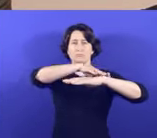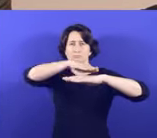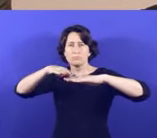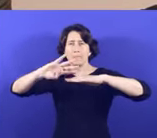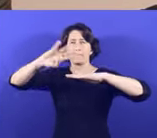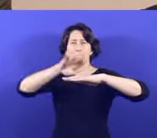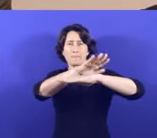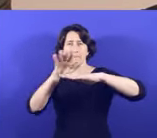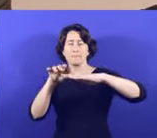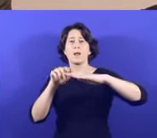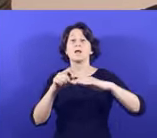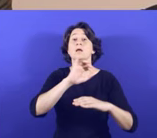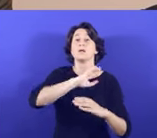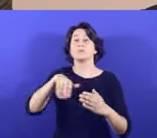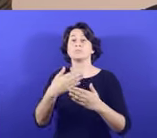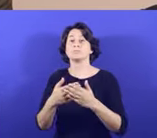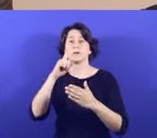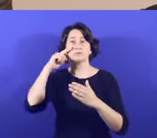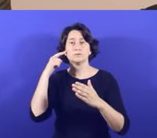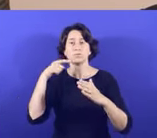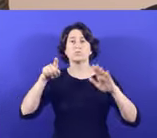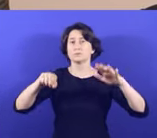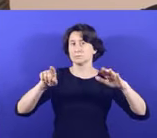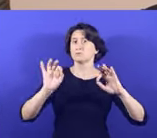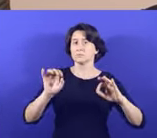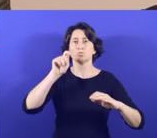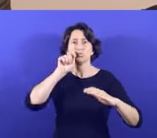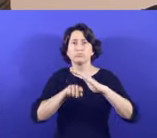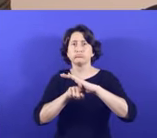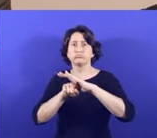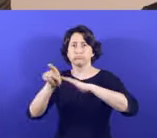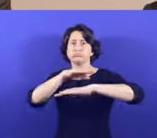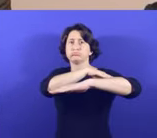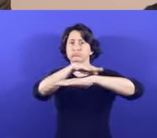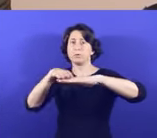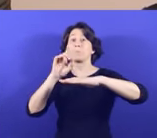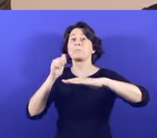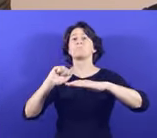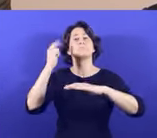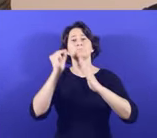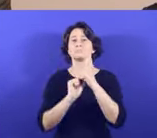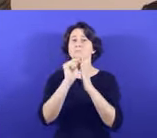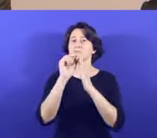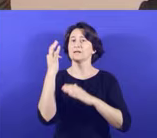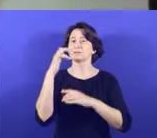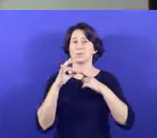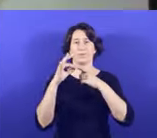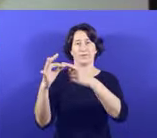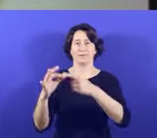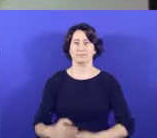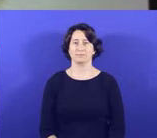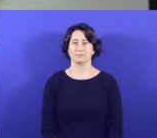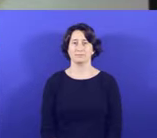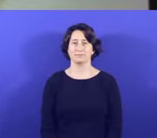Autonomia Erkidegoko turismoaren motor moduan eta Kantauriar erlaitzan gunerik erakargarrienekoa dela berretsi duela. Izan